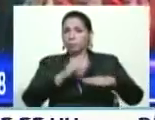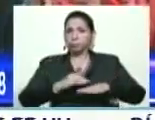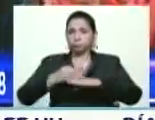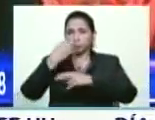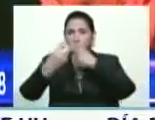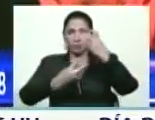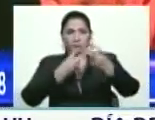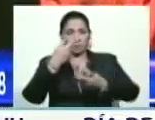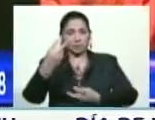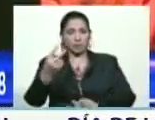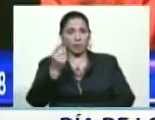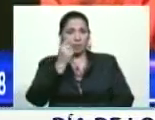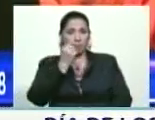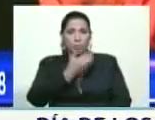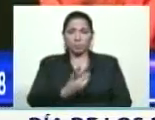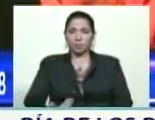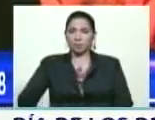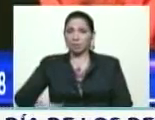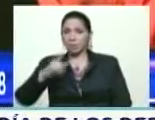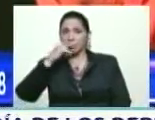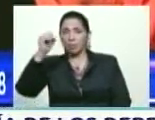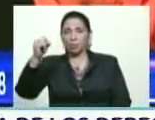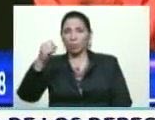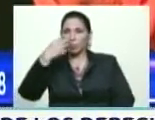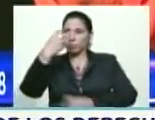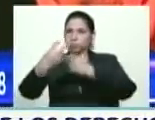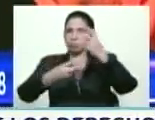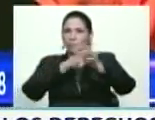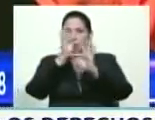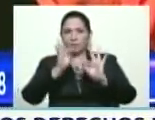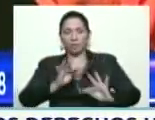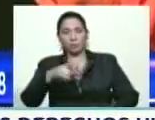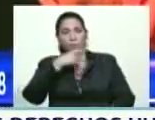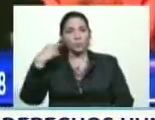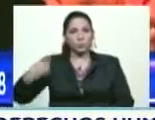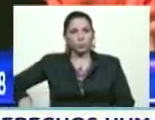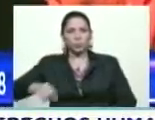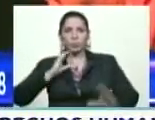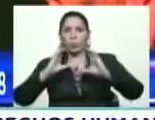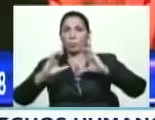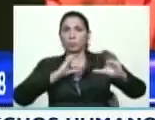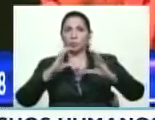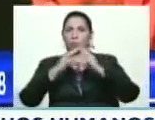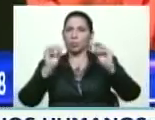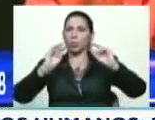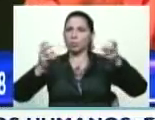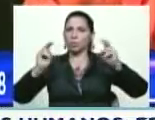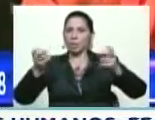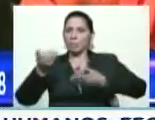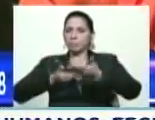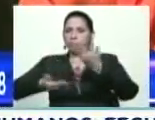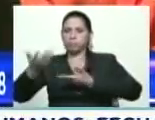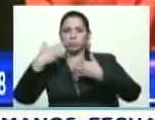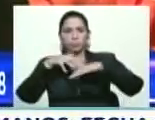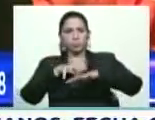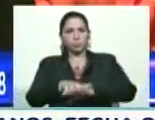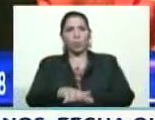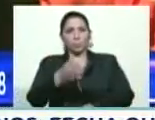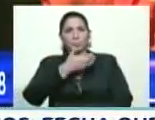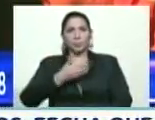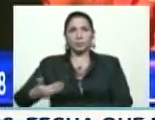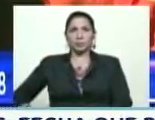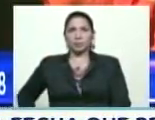presidente Nicolás Maduro a la Federación Rusa, cuando conversó todos los temas de cooperación con el